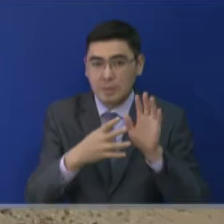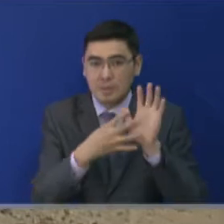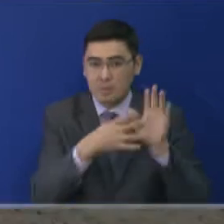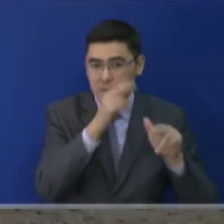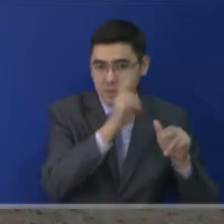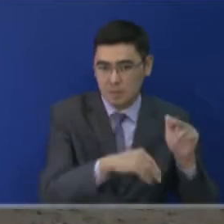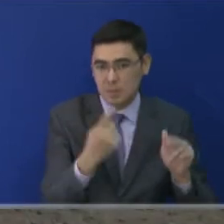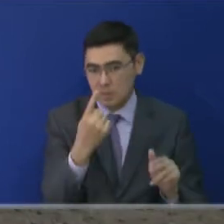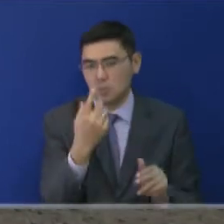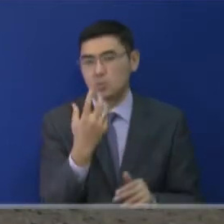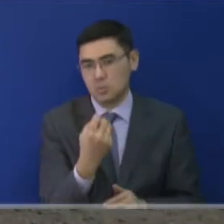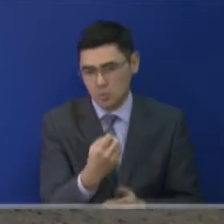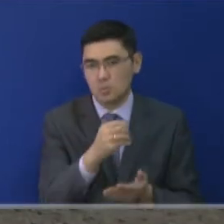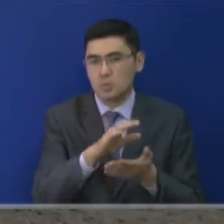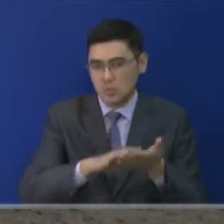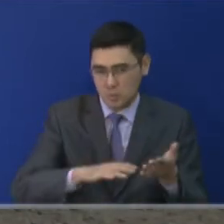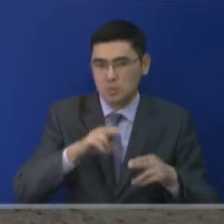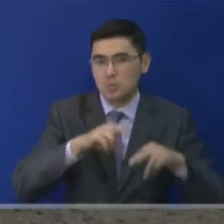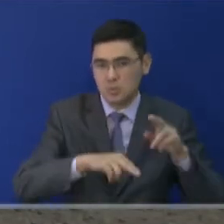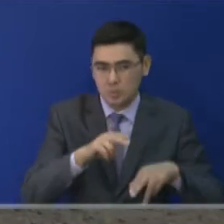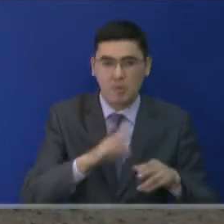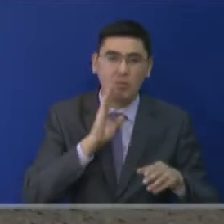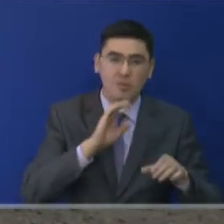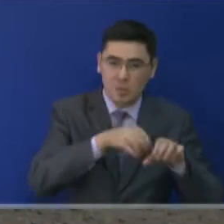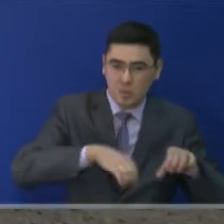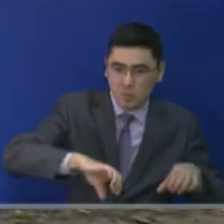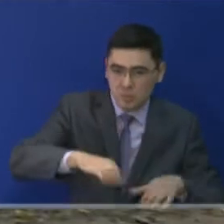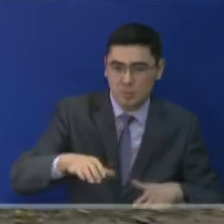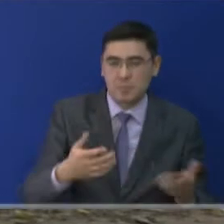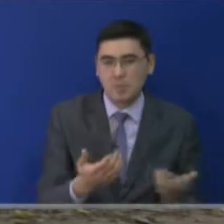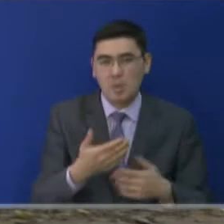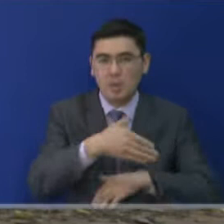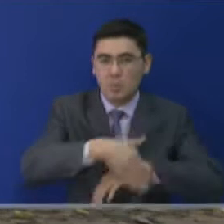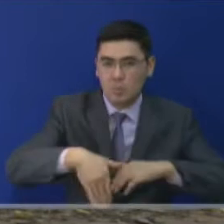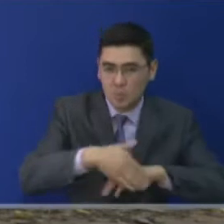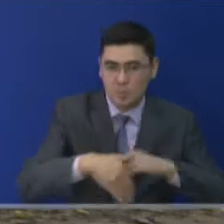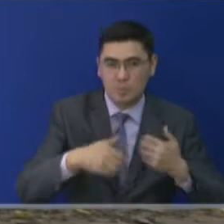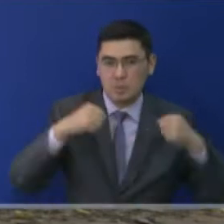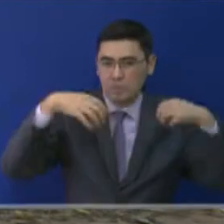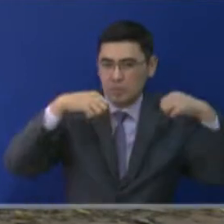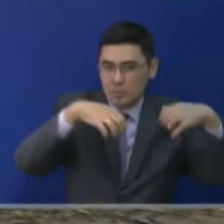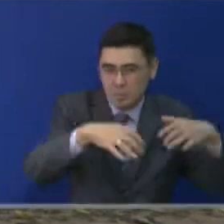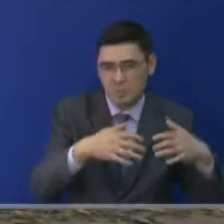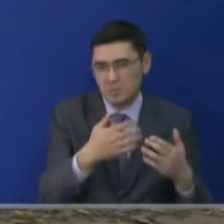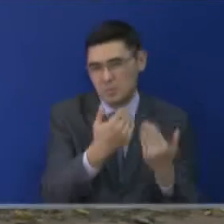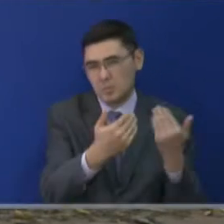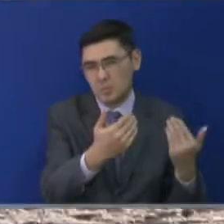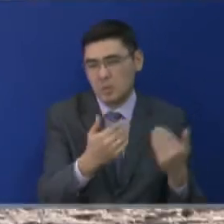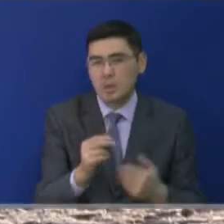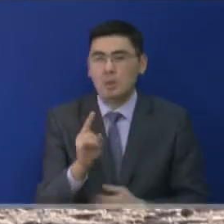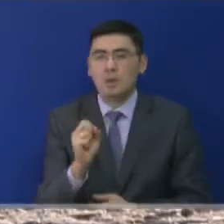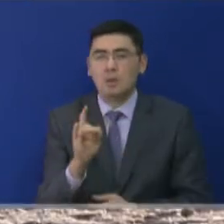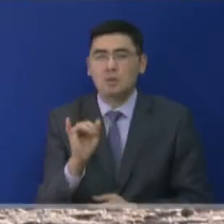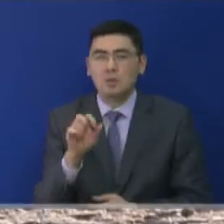аяқталған. Негізінен бұл су құбырларын жөндеу, аулаларда абаттандыру және ауыл көшелерін жарықтандыру жұмыстары. Қарауыл